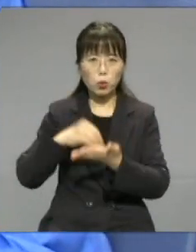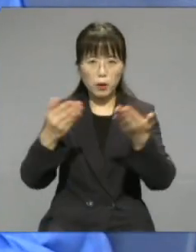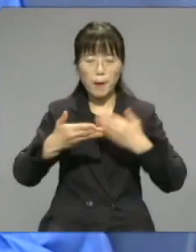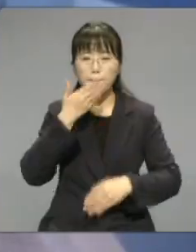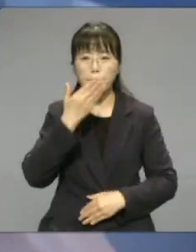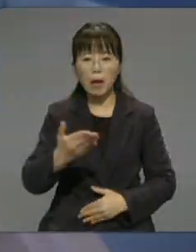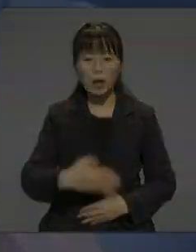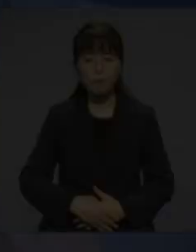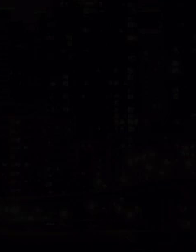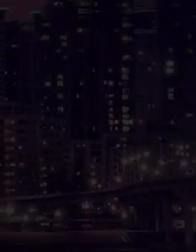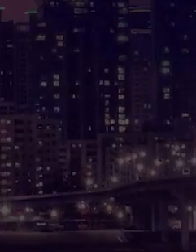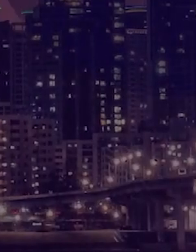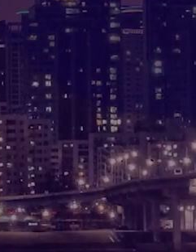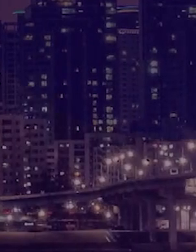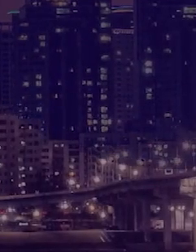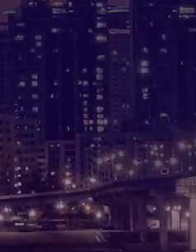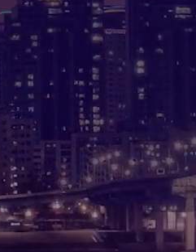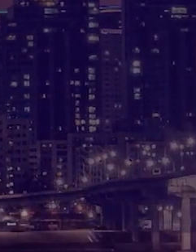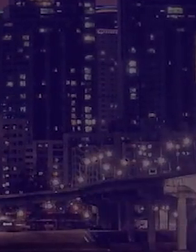수 있습니다